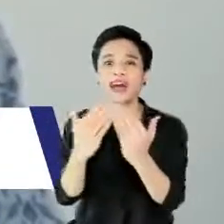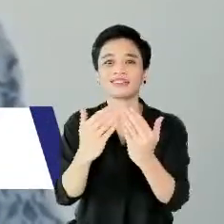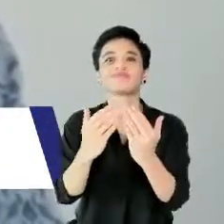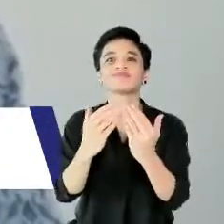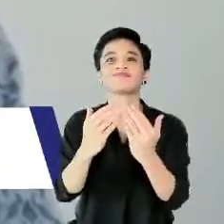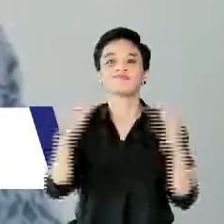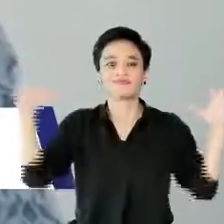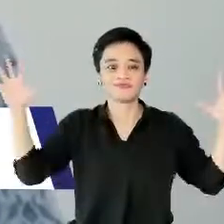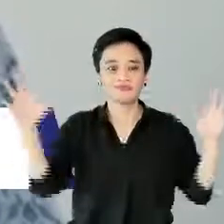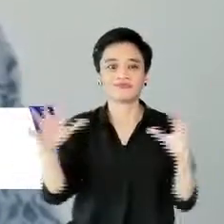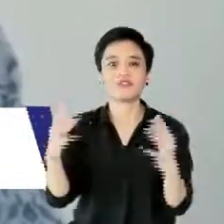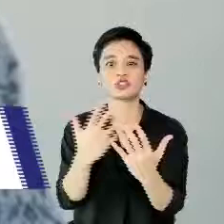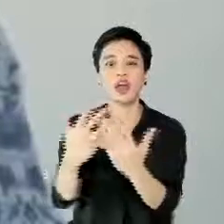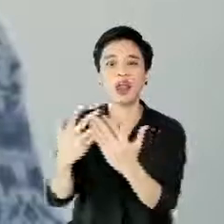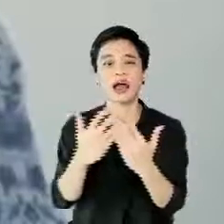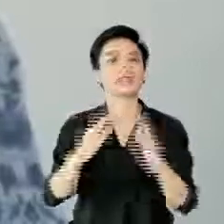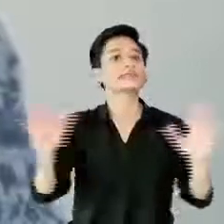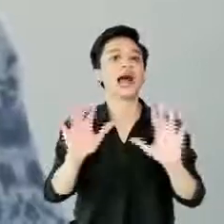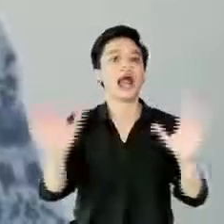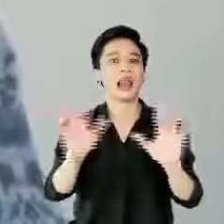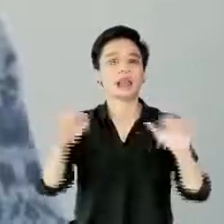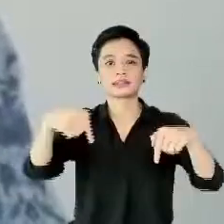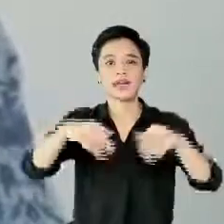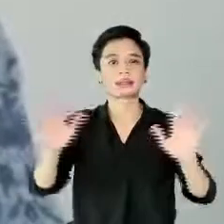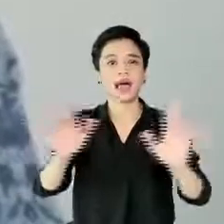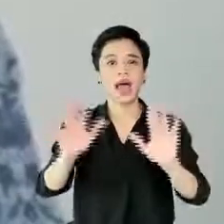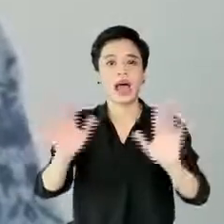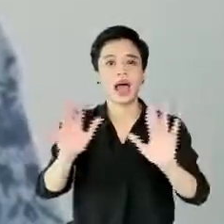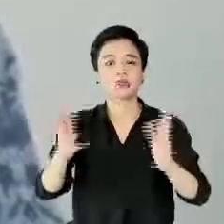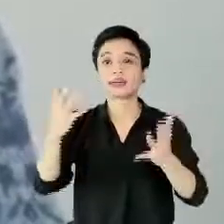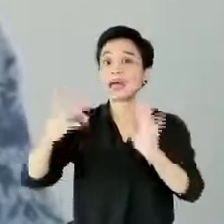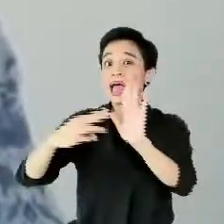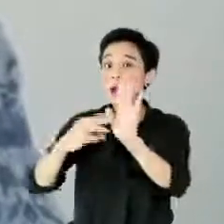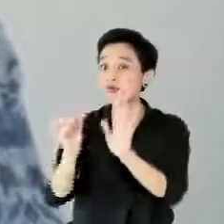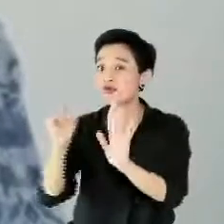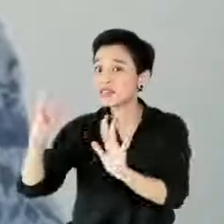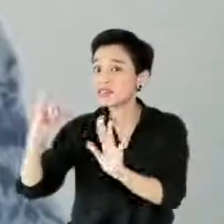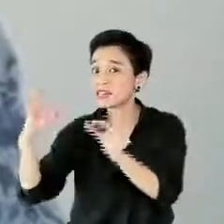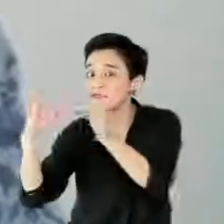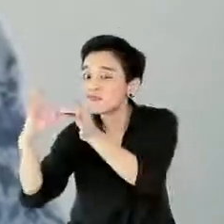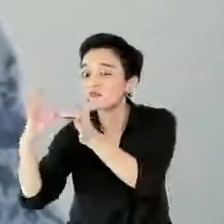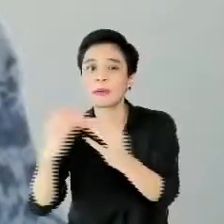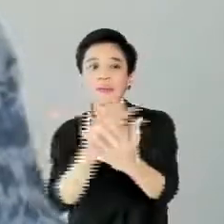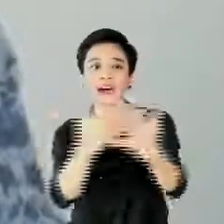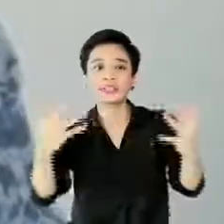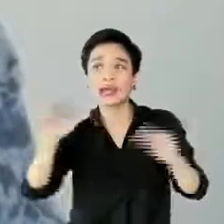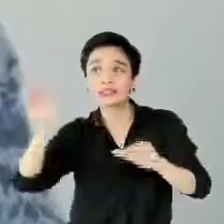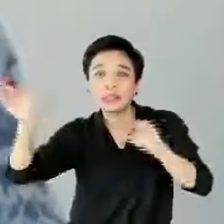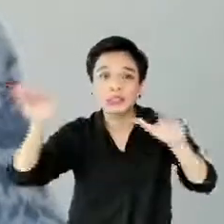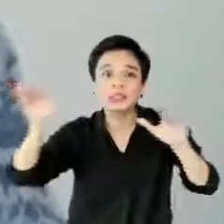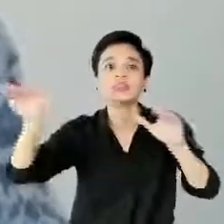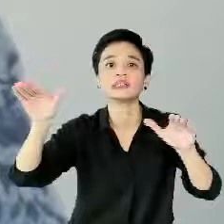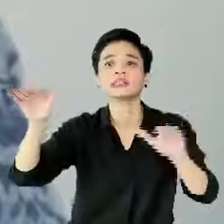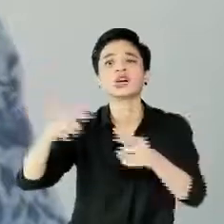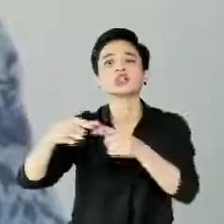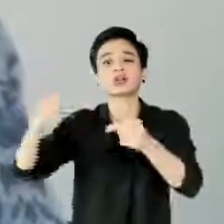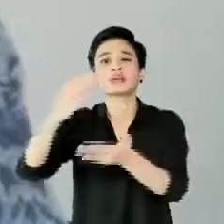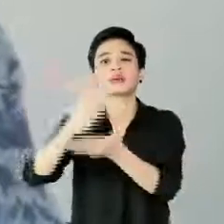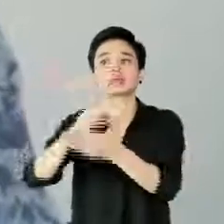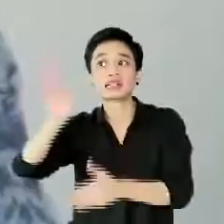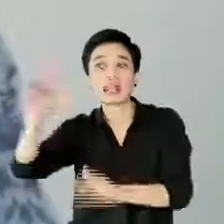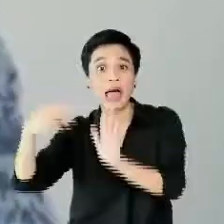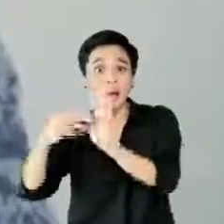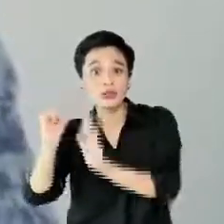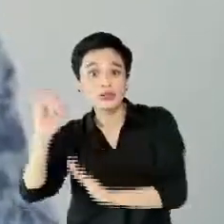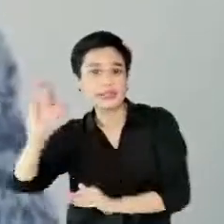itu disarankan untuk tidak dibersamai muito kemasyarakat masing-masing Kabupaten mengeluarkan surat keputusan untuk